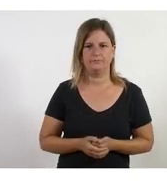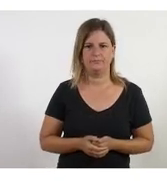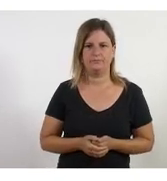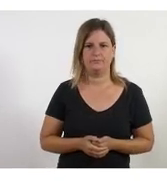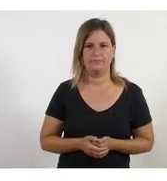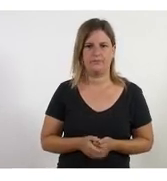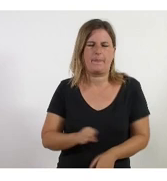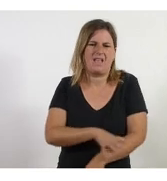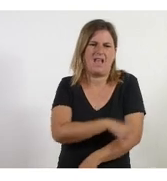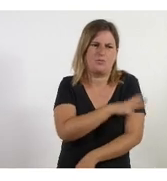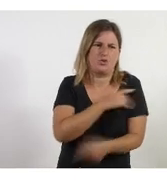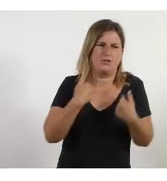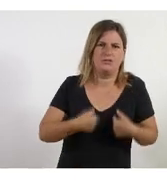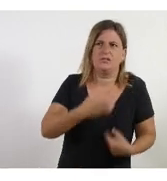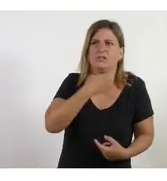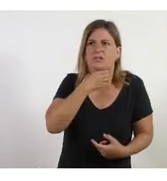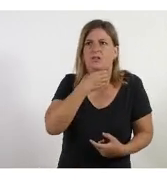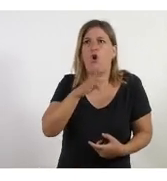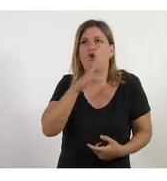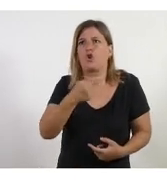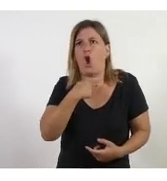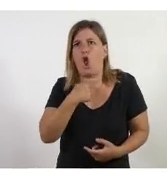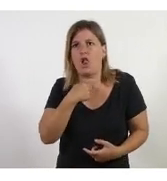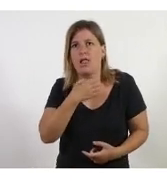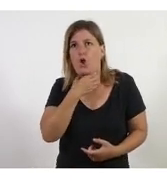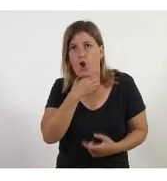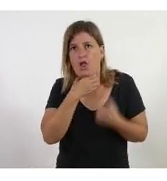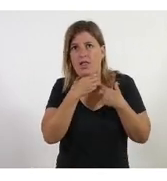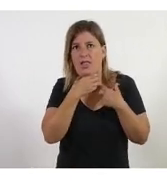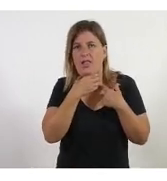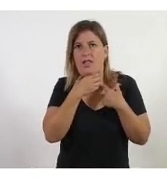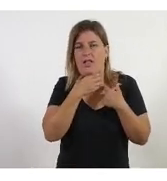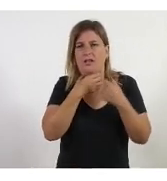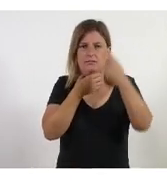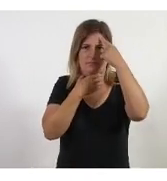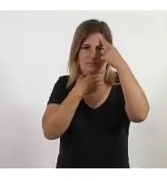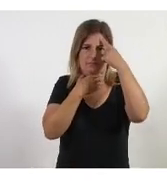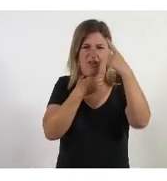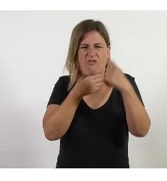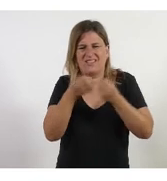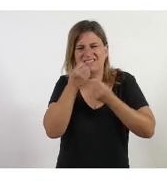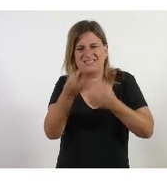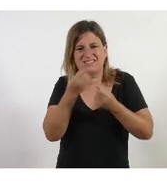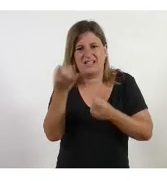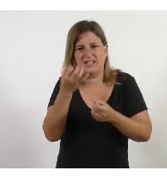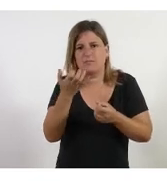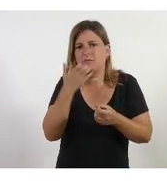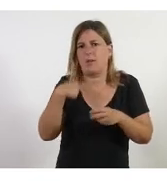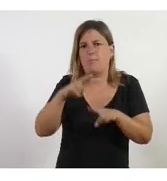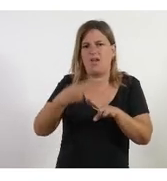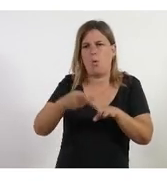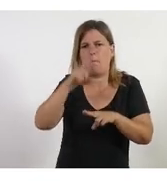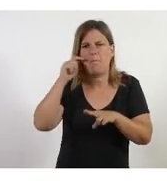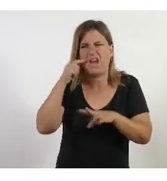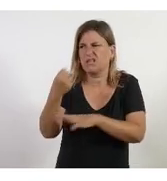Emoció. M'ofego. Localitzo. El coll. Que és allò que no puc expressar. Que el meu marit no ha estat